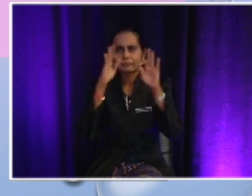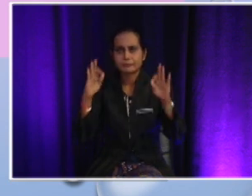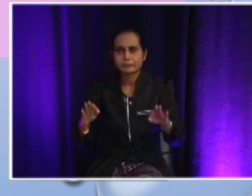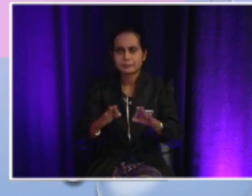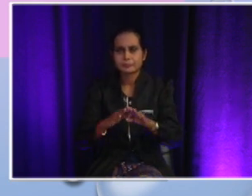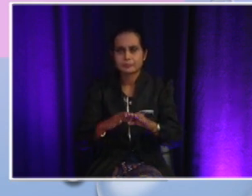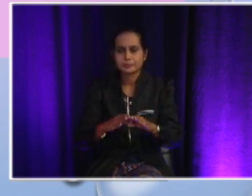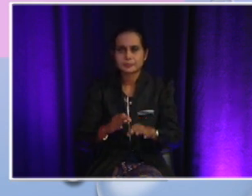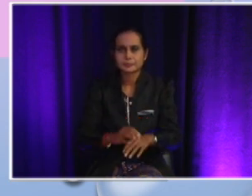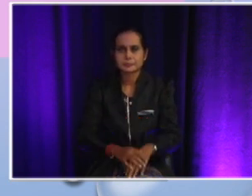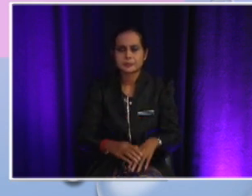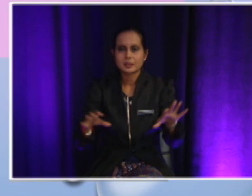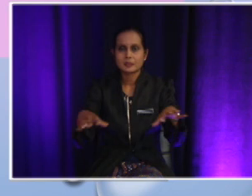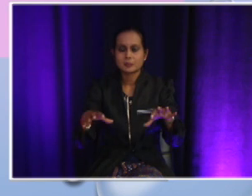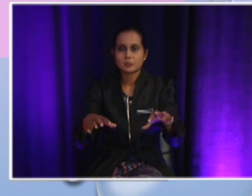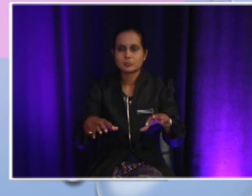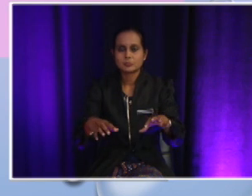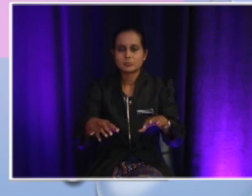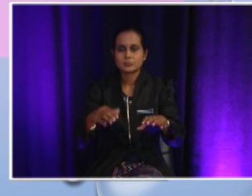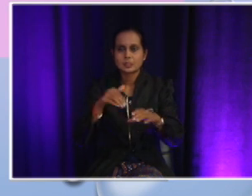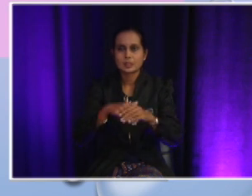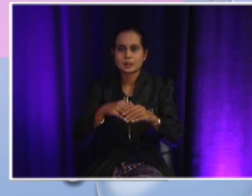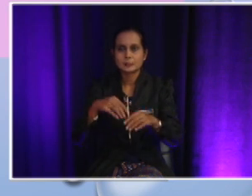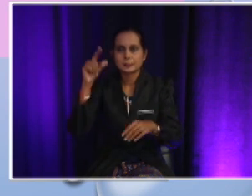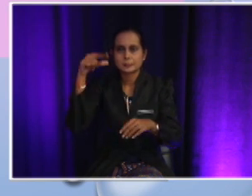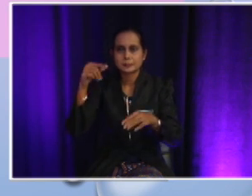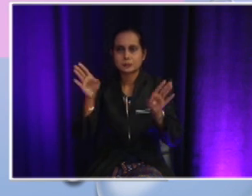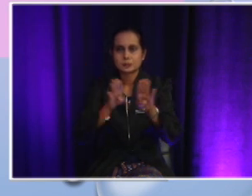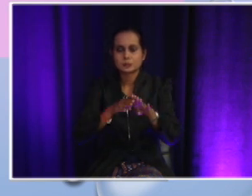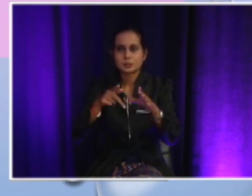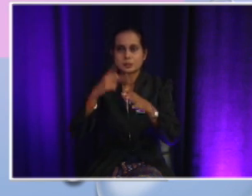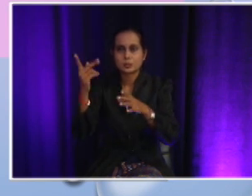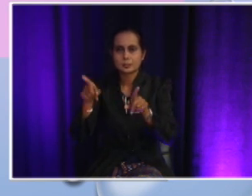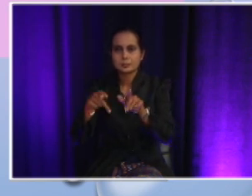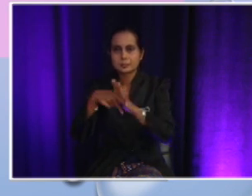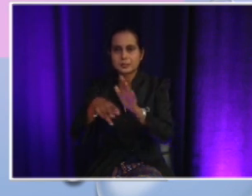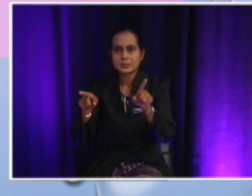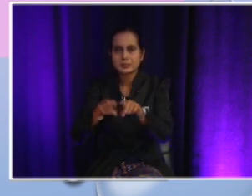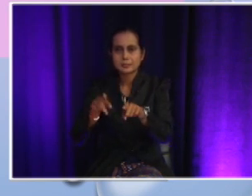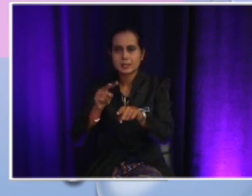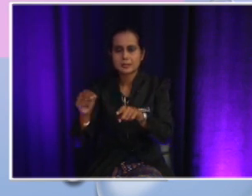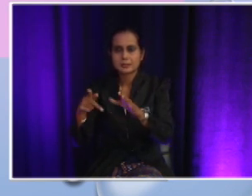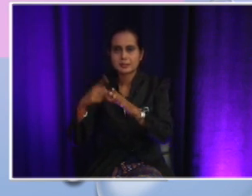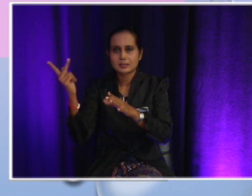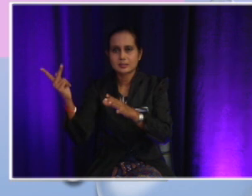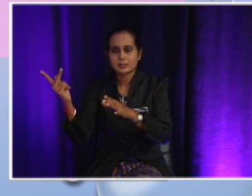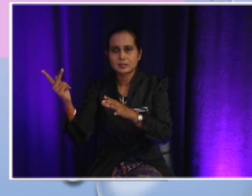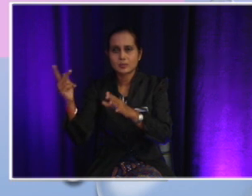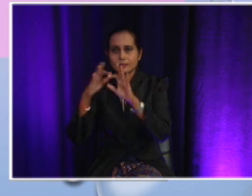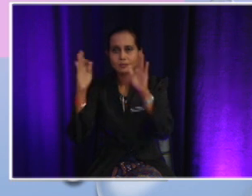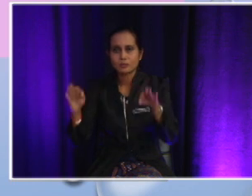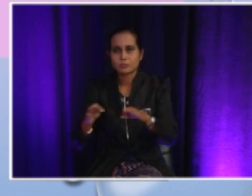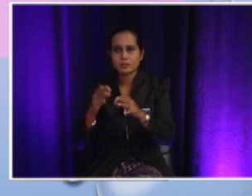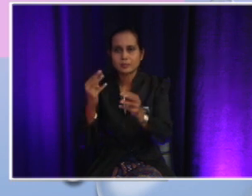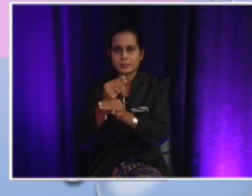buatkan dia dalam keadaan lita tertutup. Keluarkan persamaan. Okey, keluarkan sini matematik punya formula ni, bawa